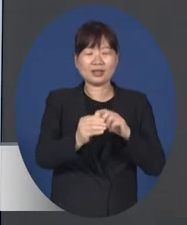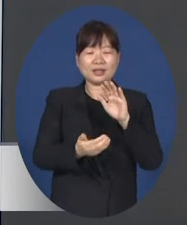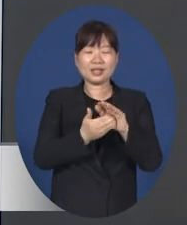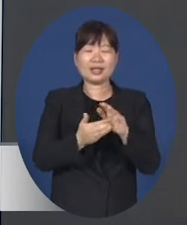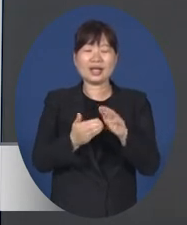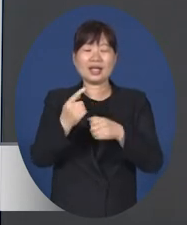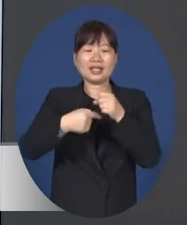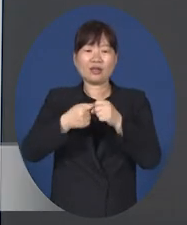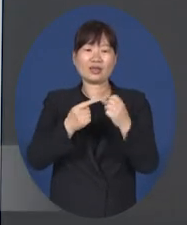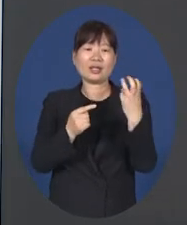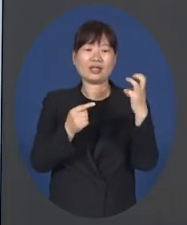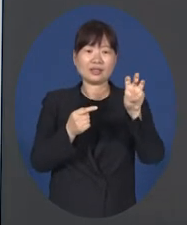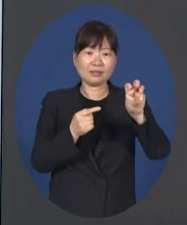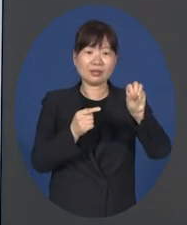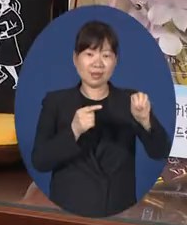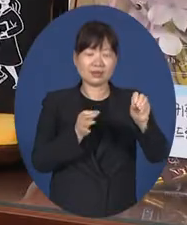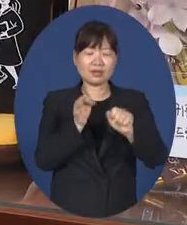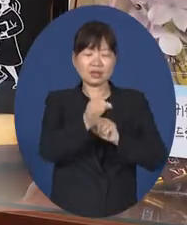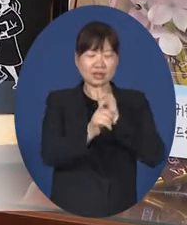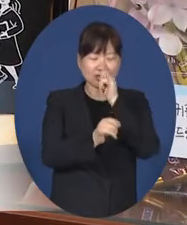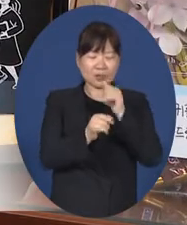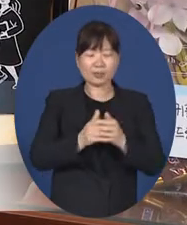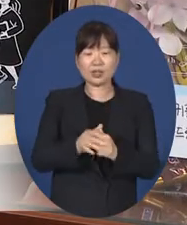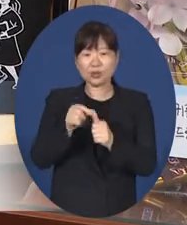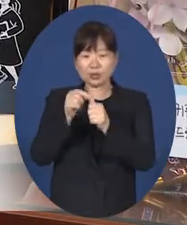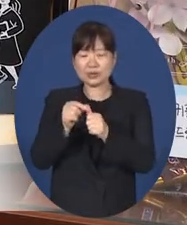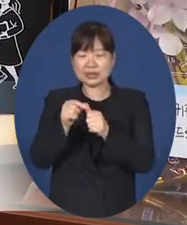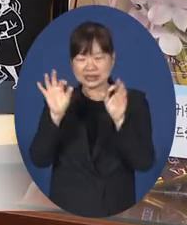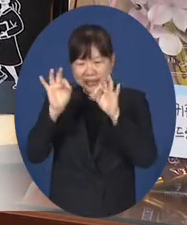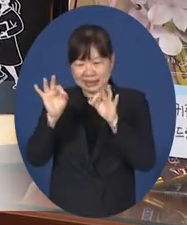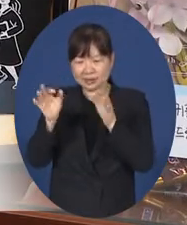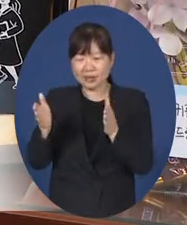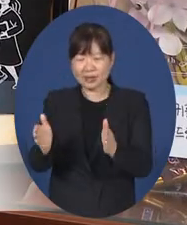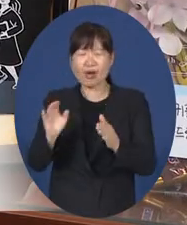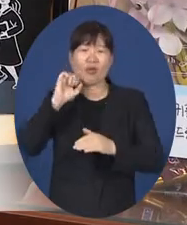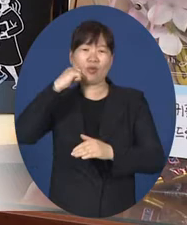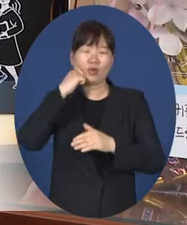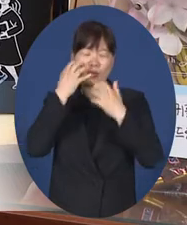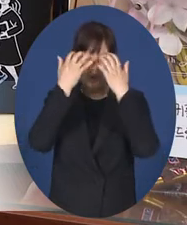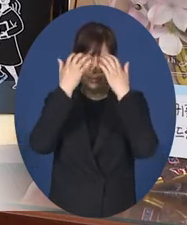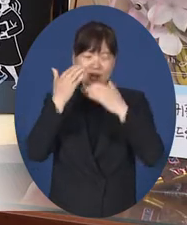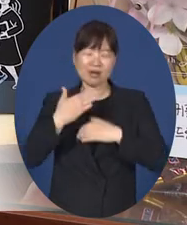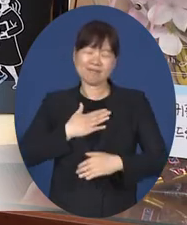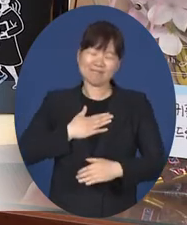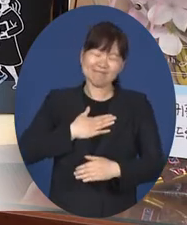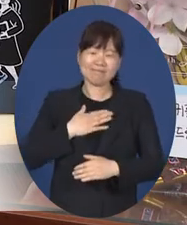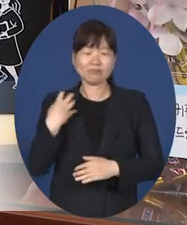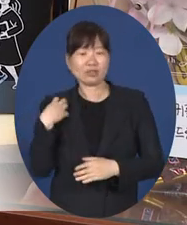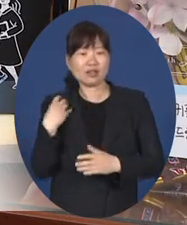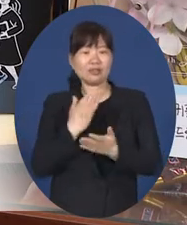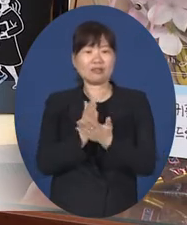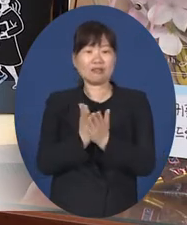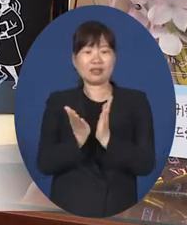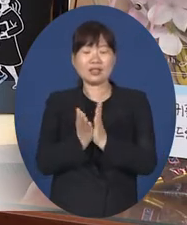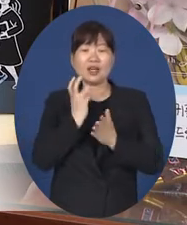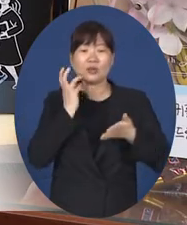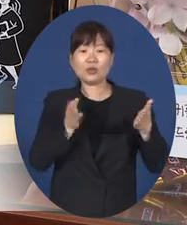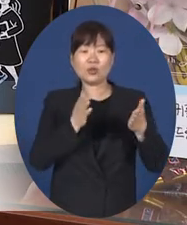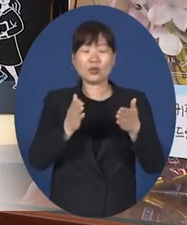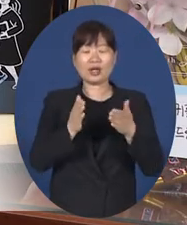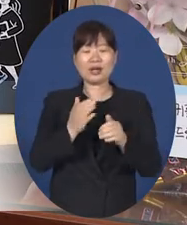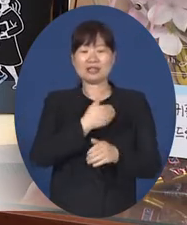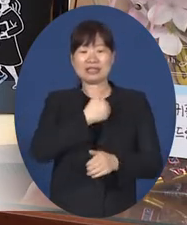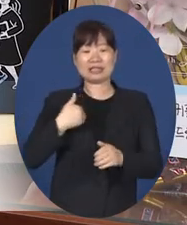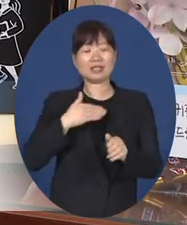30만원까지 지급됩니다 구직 기간 동안에 그 어려움 그리고 또 고통 심적인 부담 이런 것들을 경기도